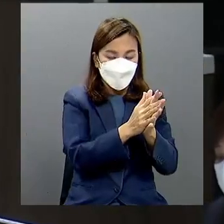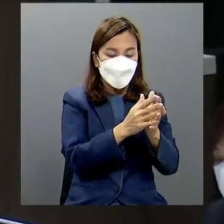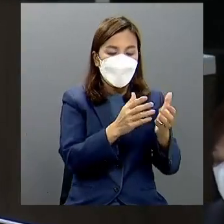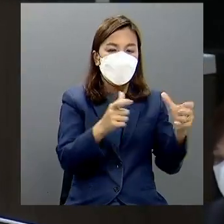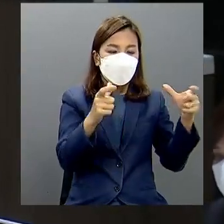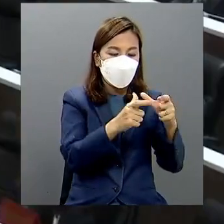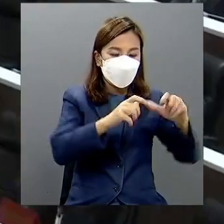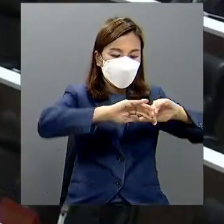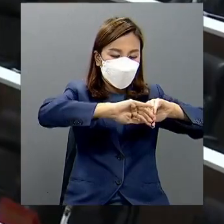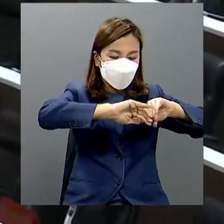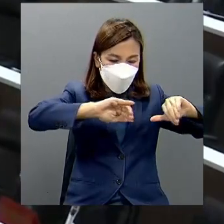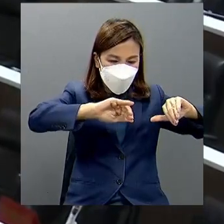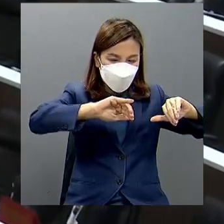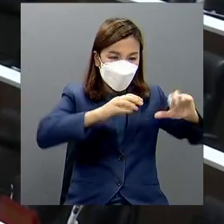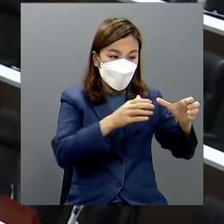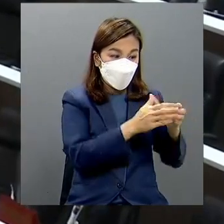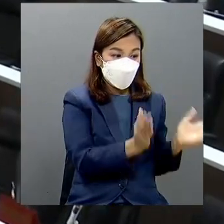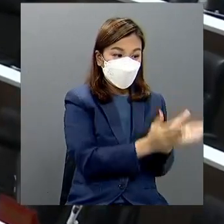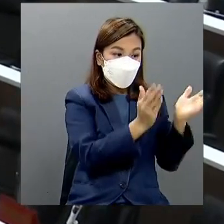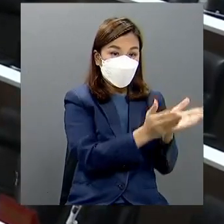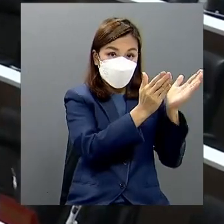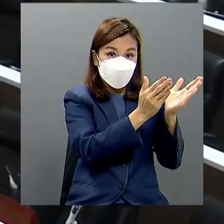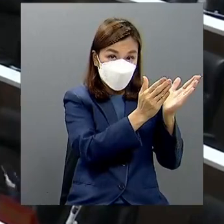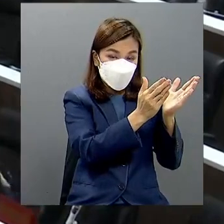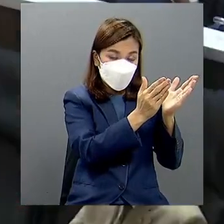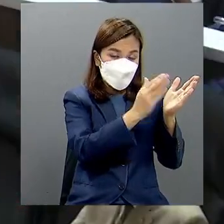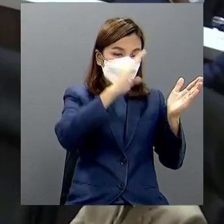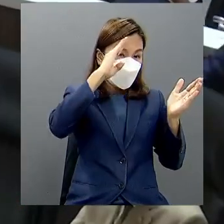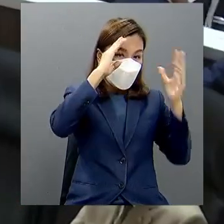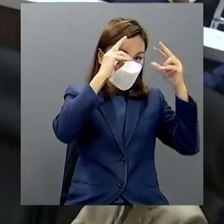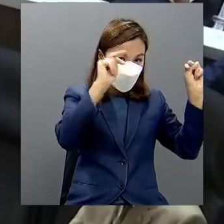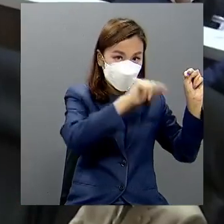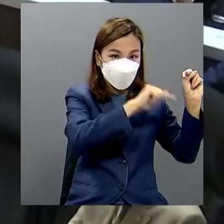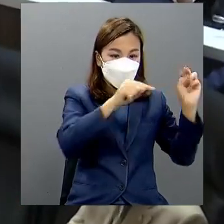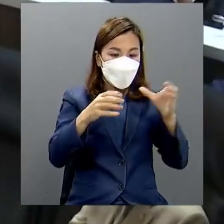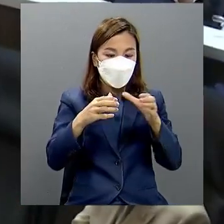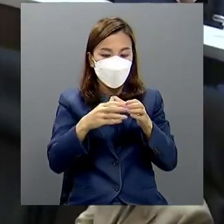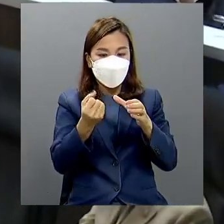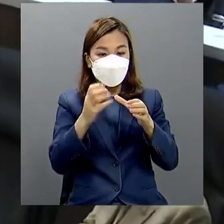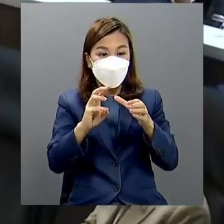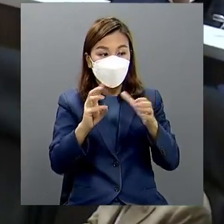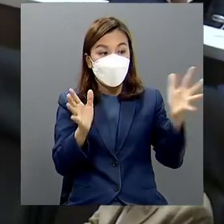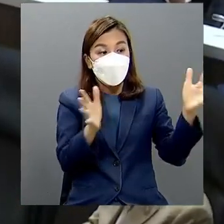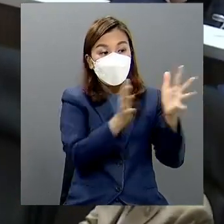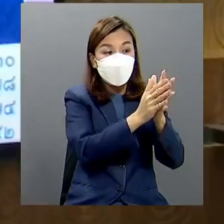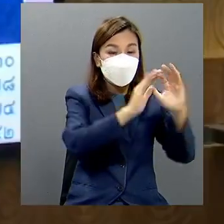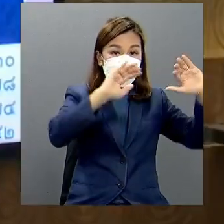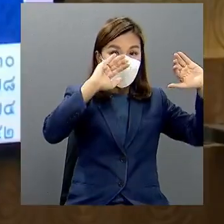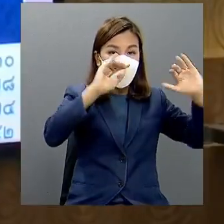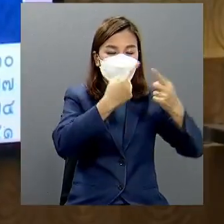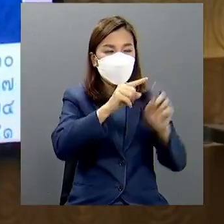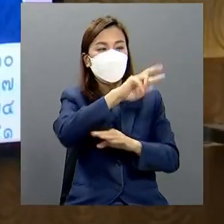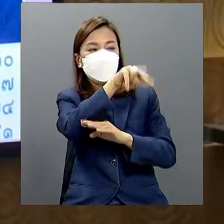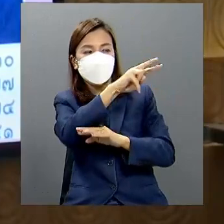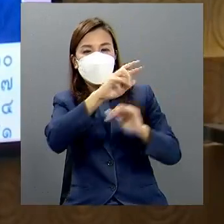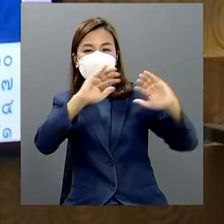ที่ยืนยันหนุนรัฐบาลหนุนบิ๊กตู่ค่ะกับกลุ่ม16นะคะที่แม้ว่าเป็นพรรคร่วมรัฐบาลแต่ว่าขอทำหน้าที่ตรวจสอบรัฐบาลก็มีส